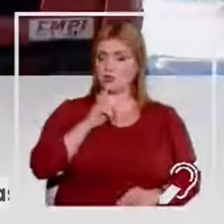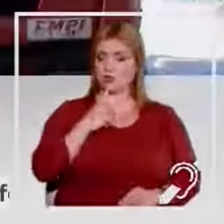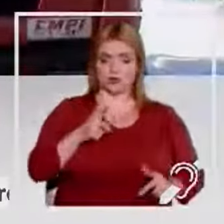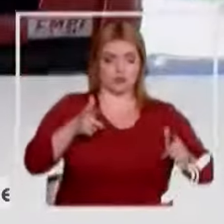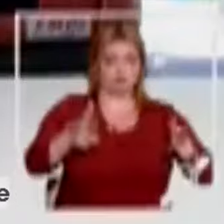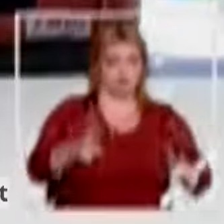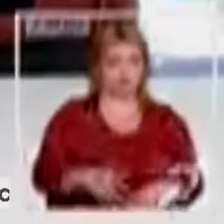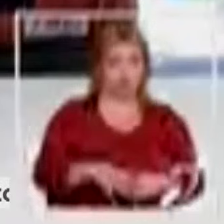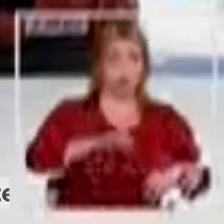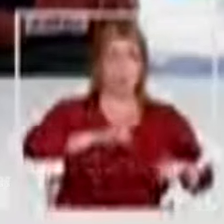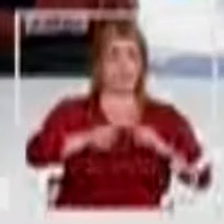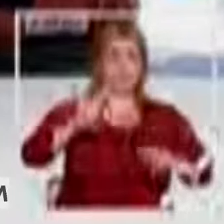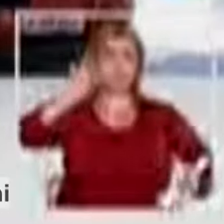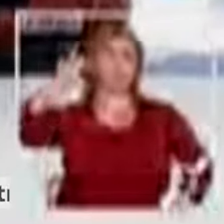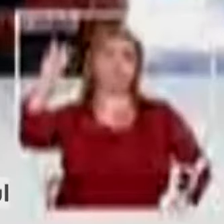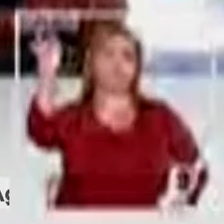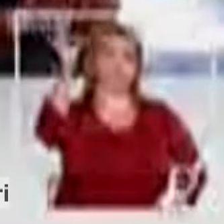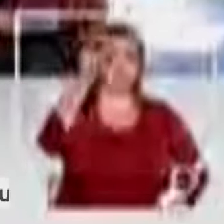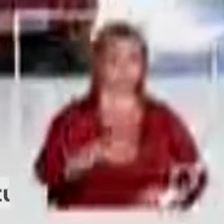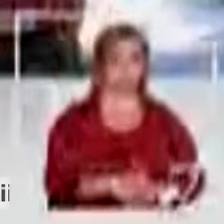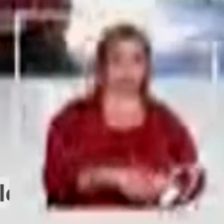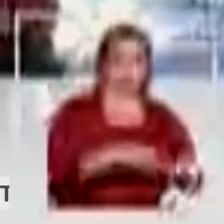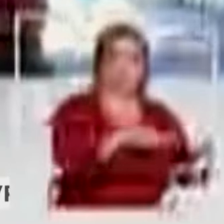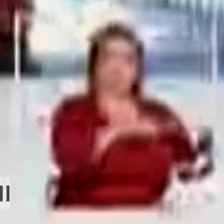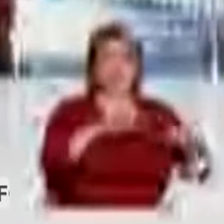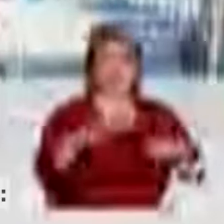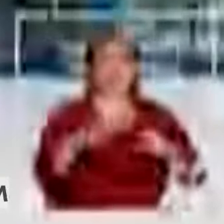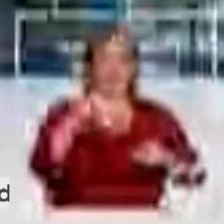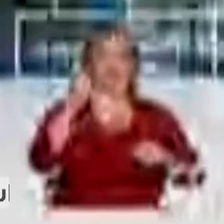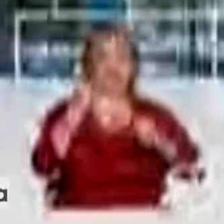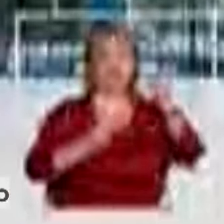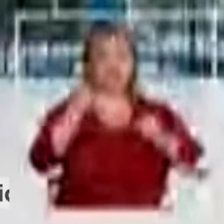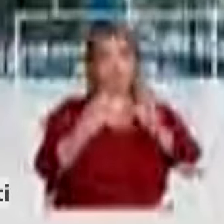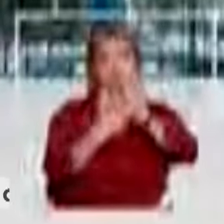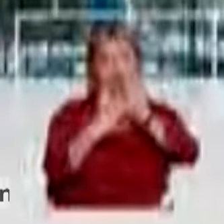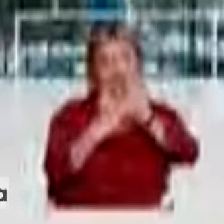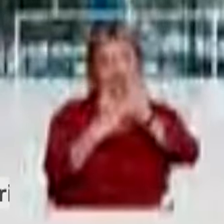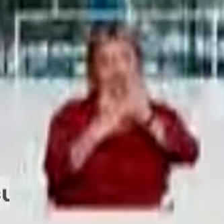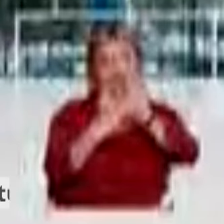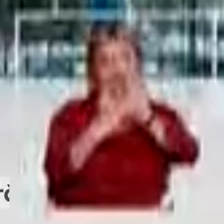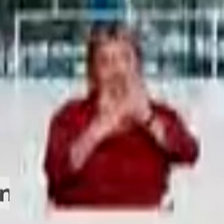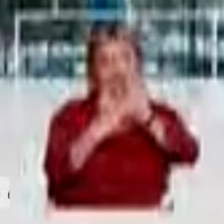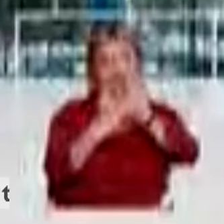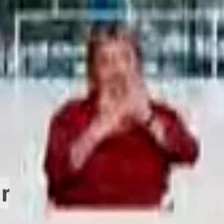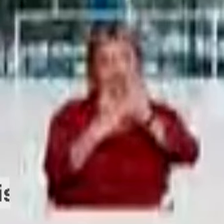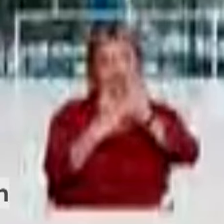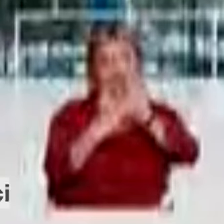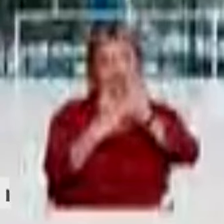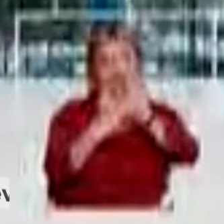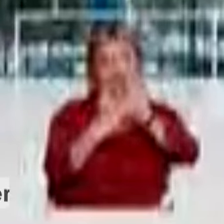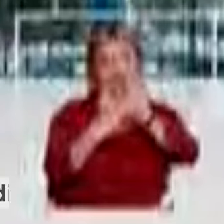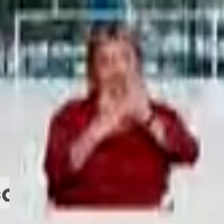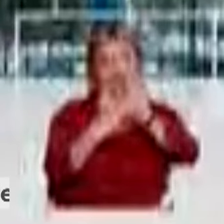S-a dat imediat alarma, iar la fața locului au ajuns 8 echipe de salvatori. Ajungând salvatori la fața locului,